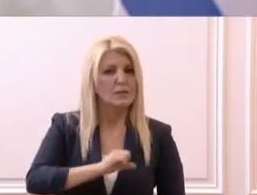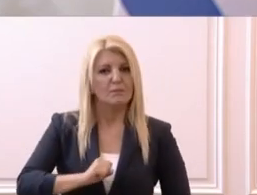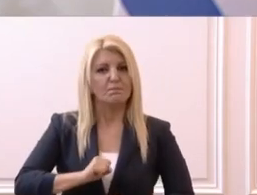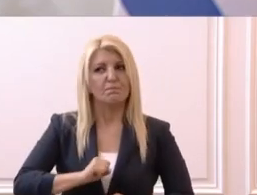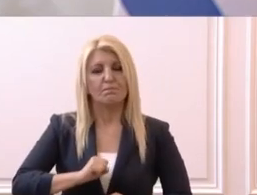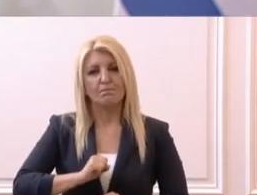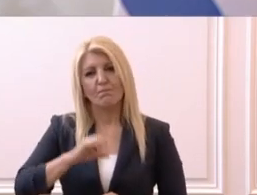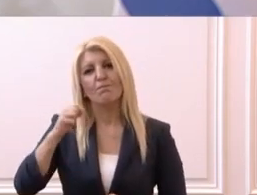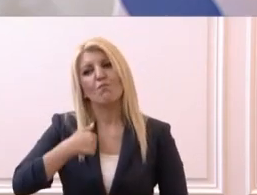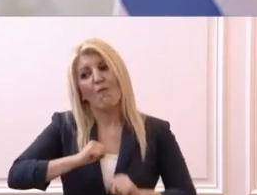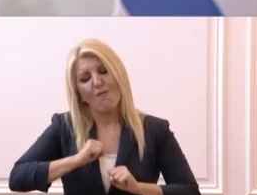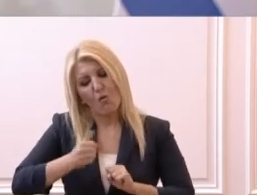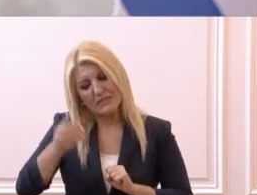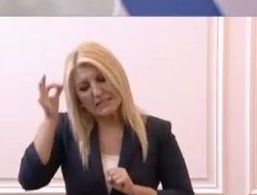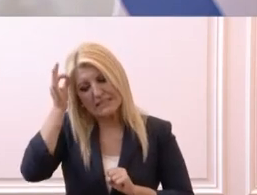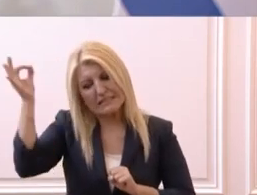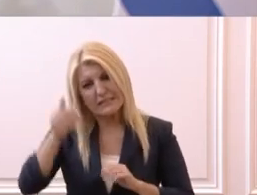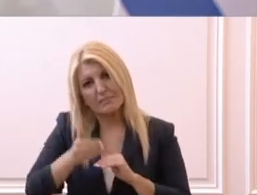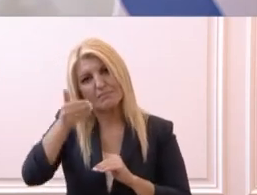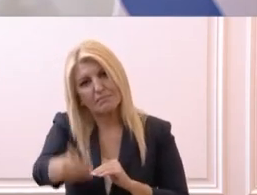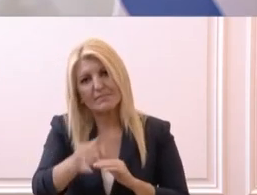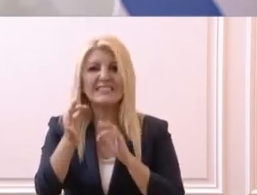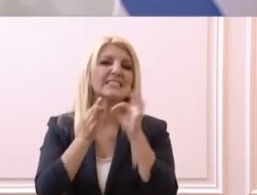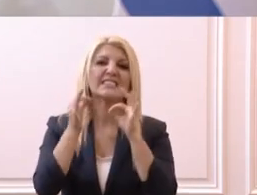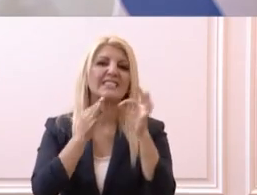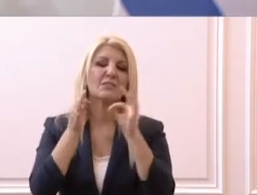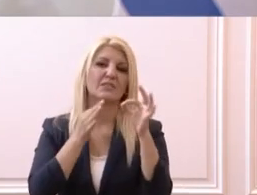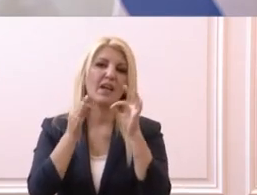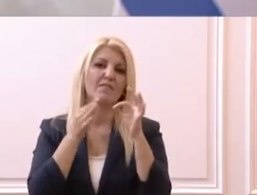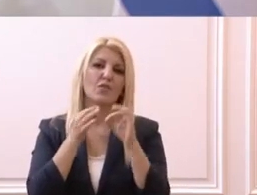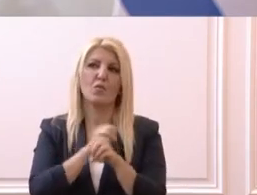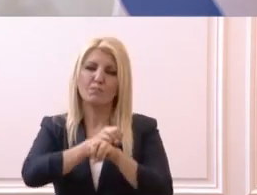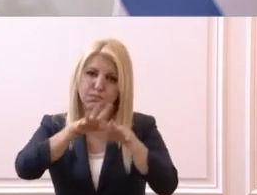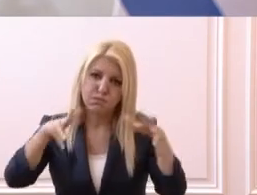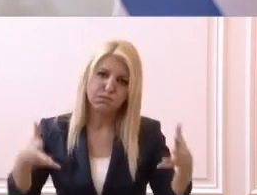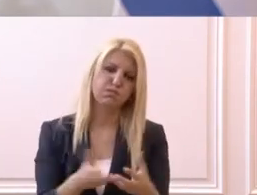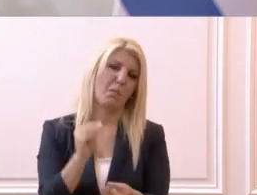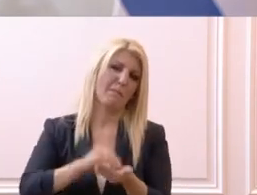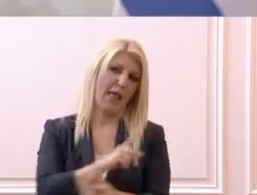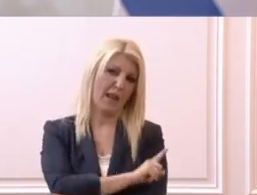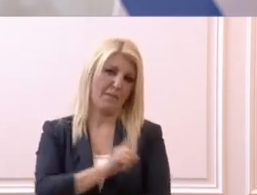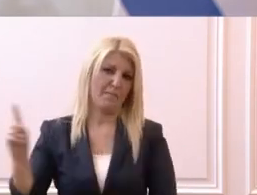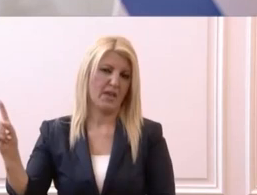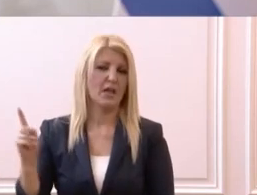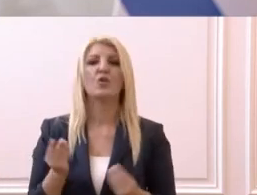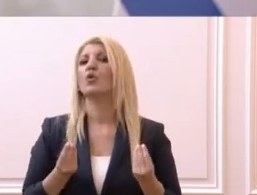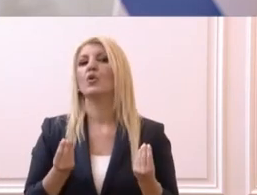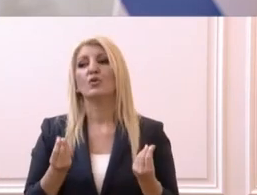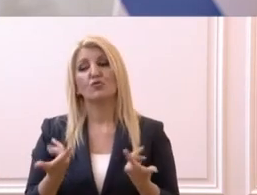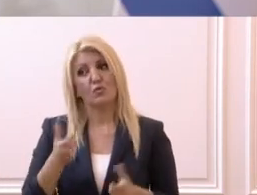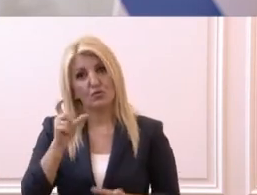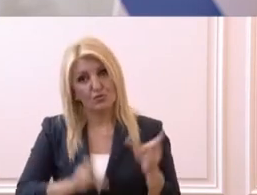νέα περιπέτεια το φθινόπωρο. Γιατί η γενική ανοσία περνά τελικά μέσα από την ανοσία του καθενός